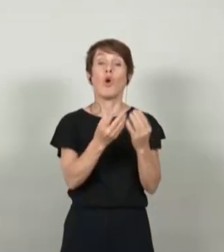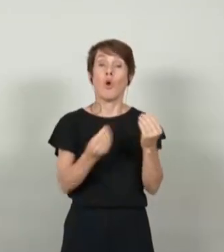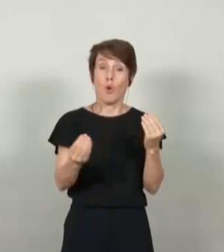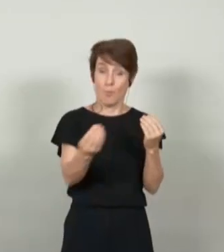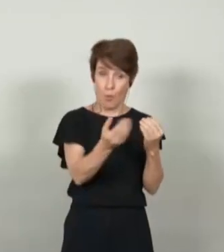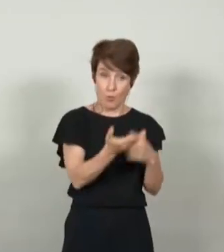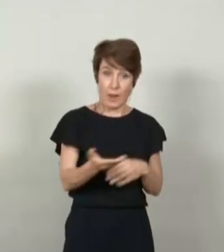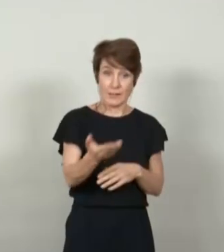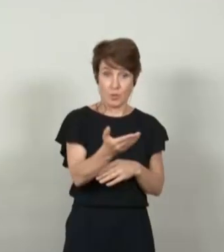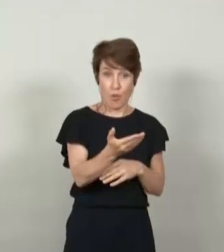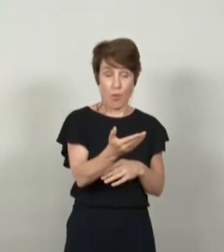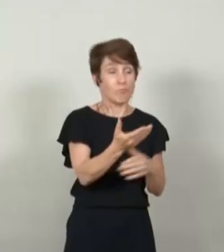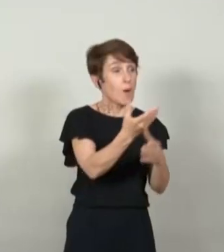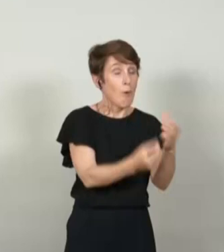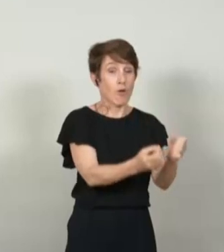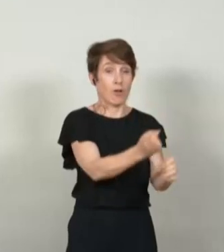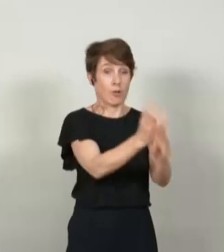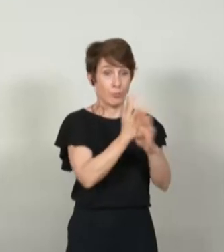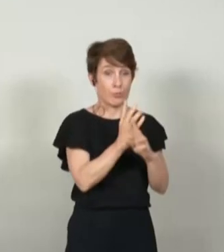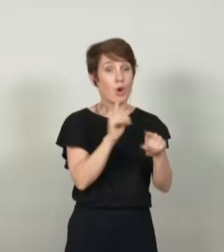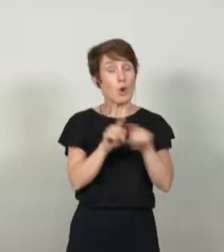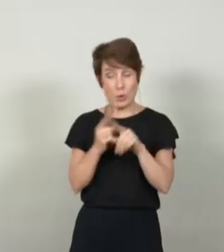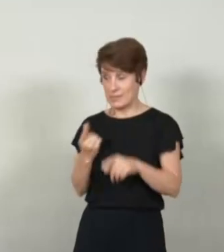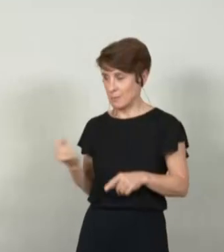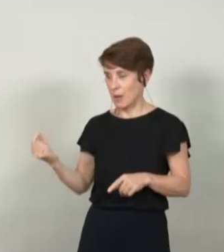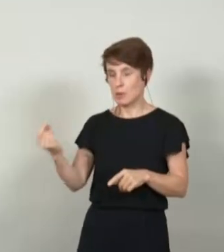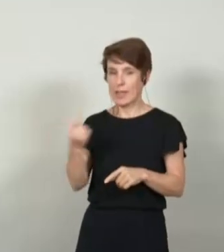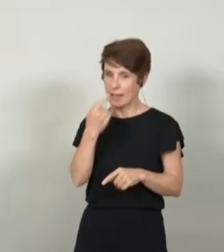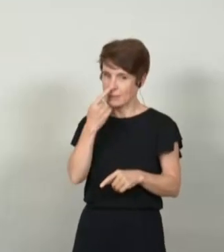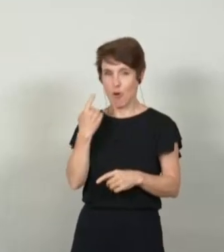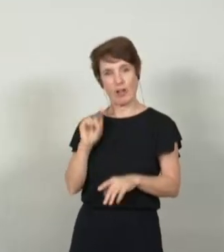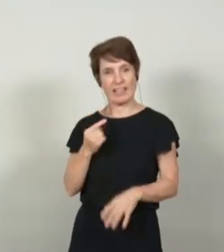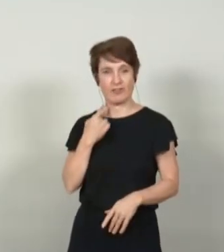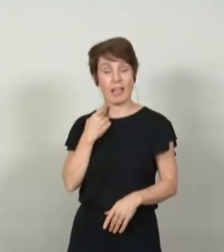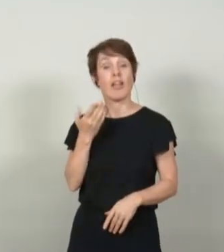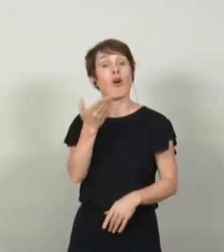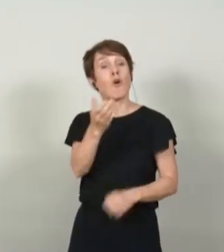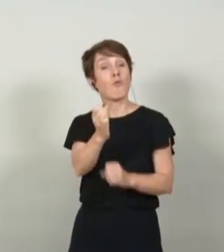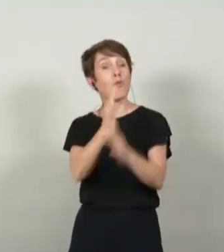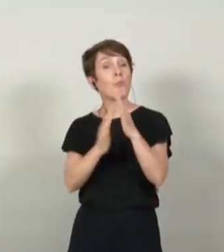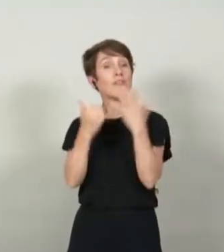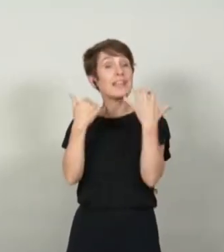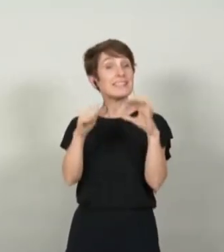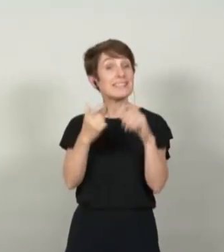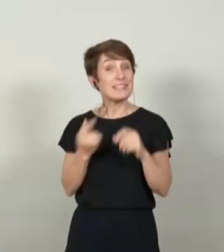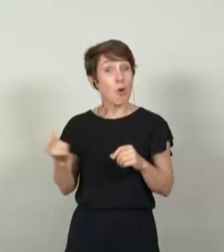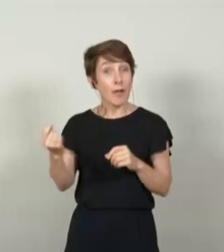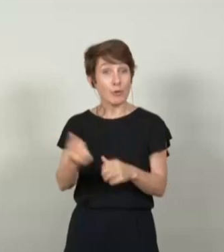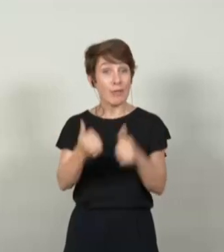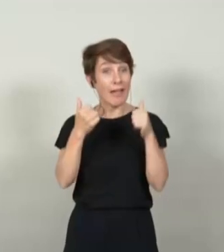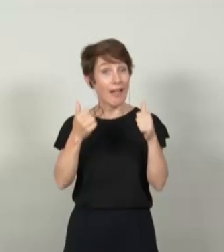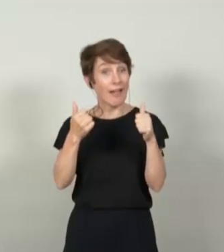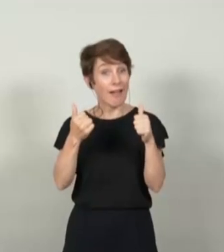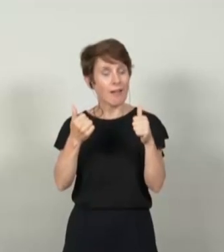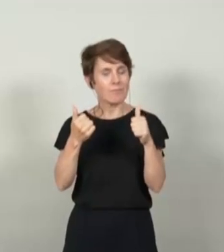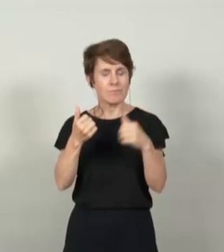ce constat d'échecs au niveau des partenaires vous indiquez 600 partenaires c'est une excellente chose sur le papier mais lorsqu'on regarde plus